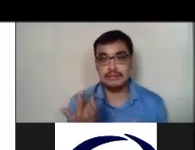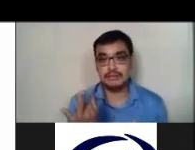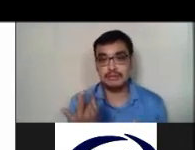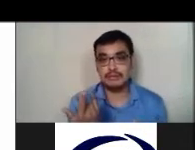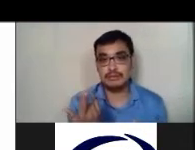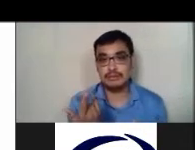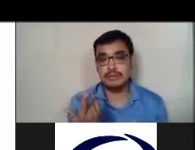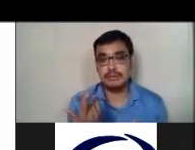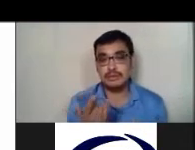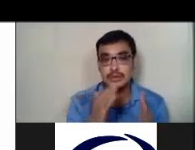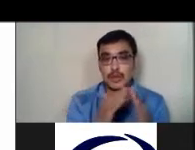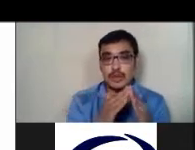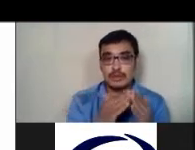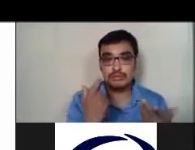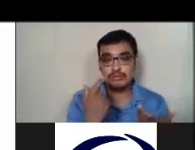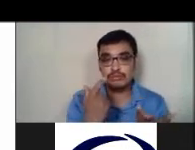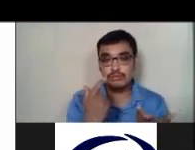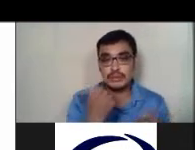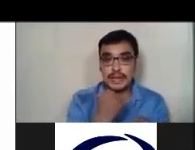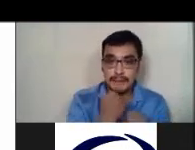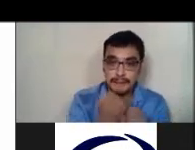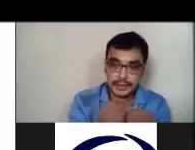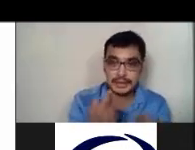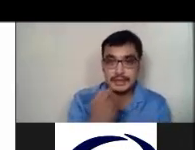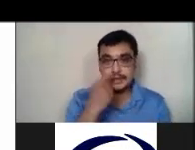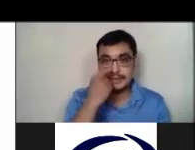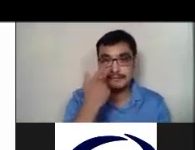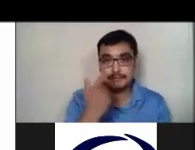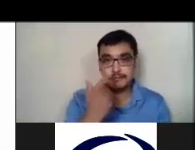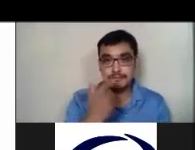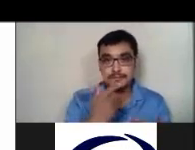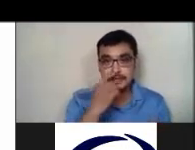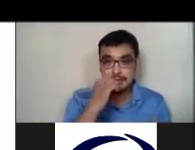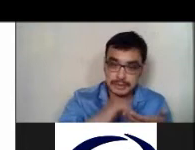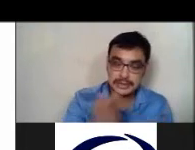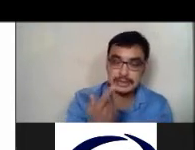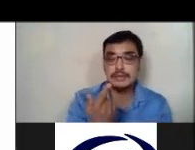गृहिणी हाउसवाइफमा चाहिँ बढी डिप्रेसनको